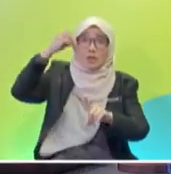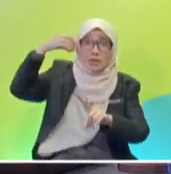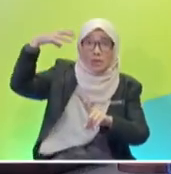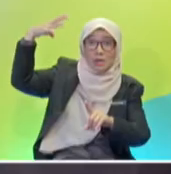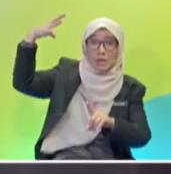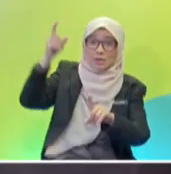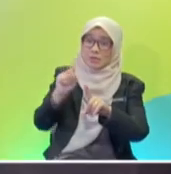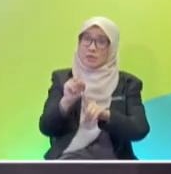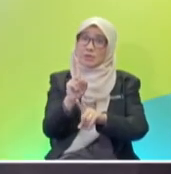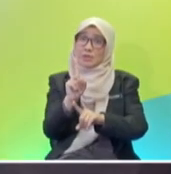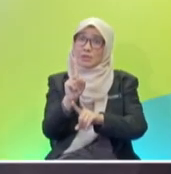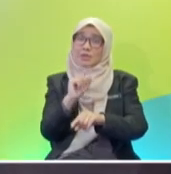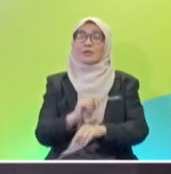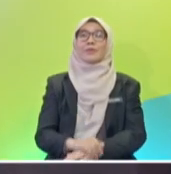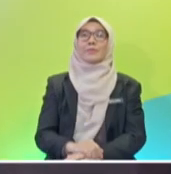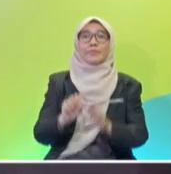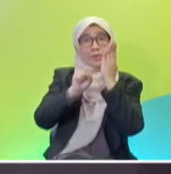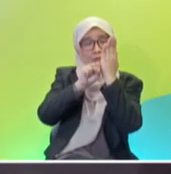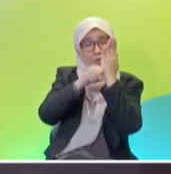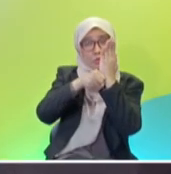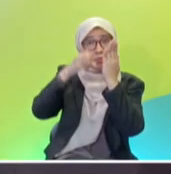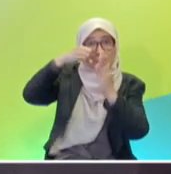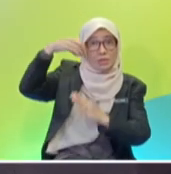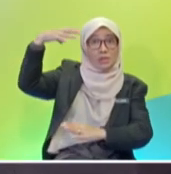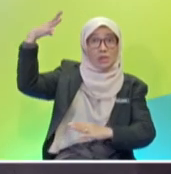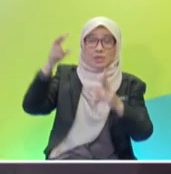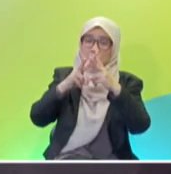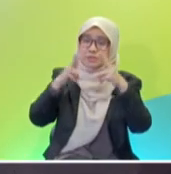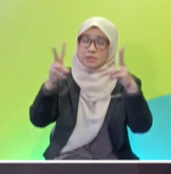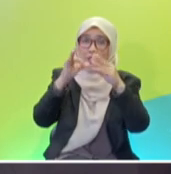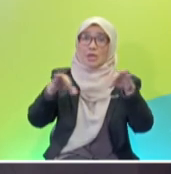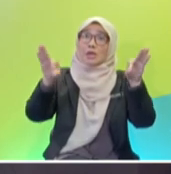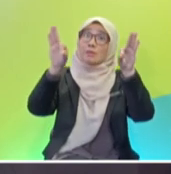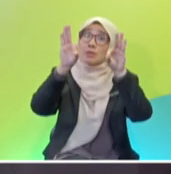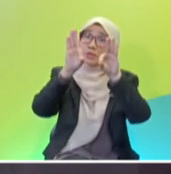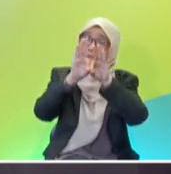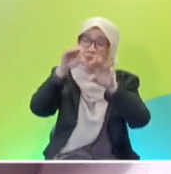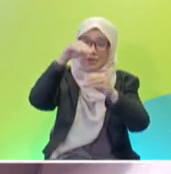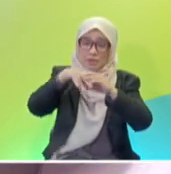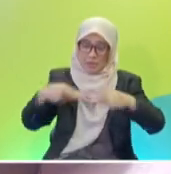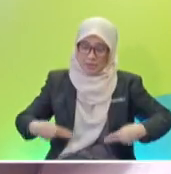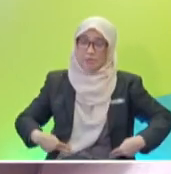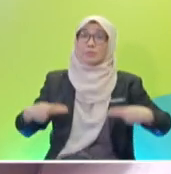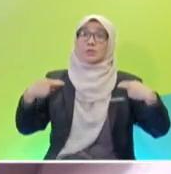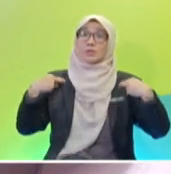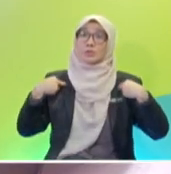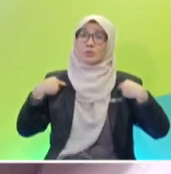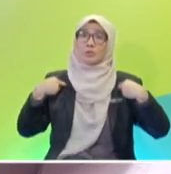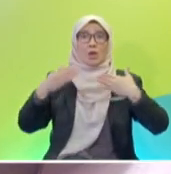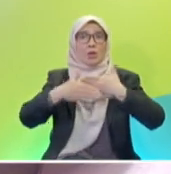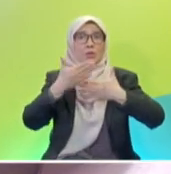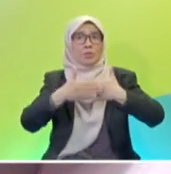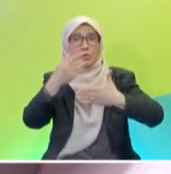cikgu? Okey. Sumber cahaya ni sangat penting dalam kehidupan kita sebab sumber cahaya memudahkan